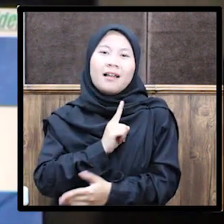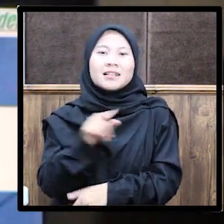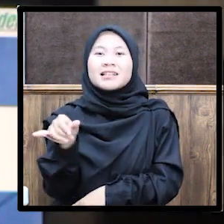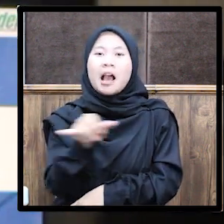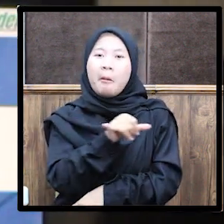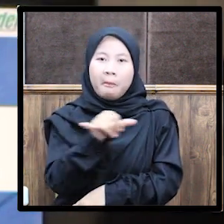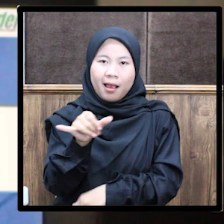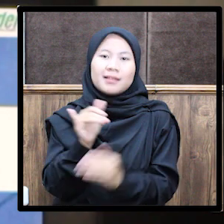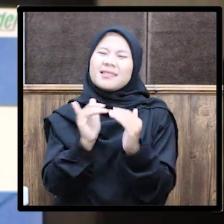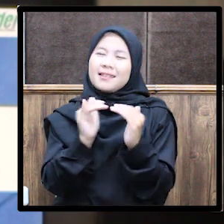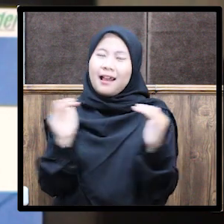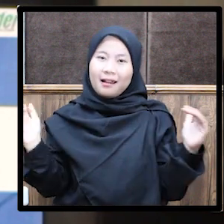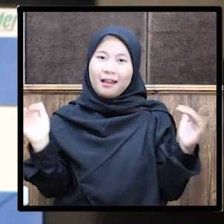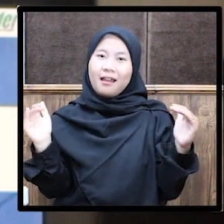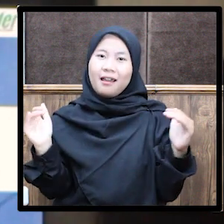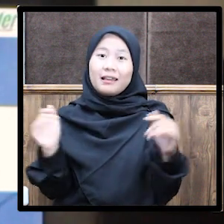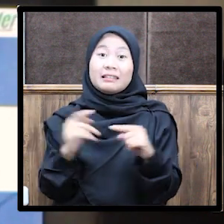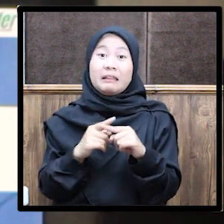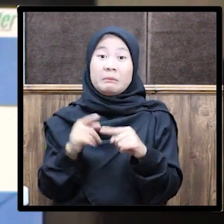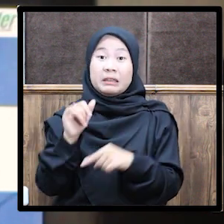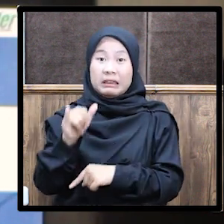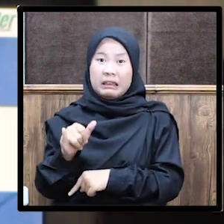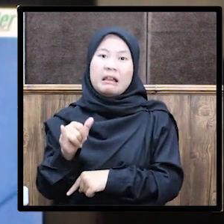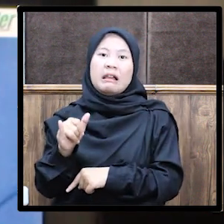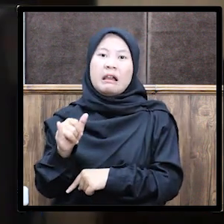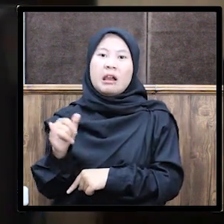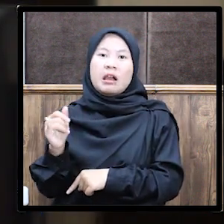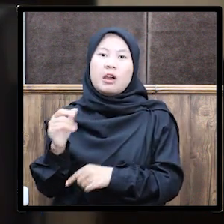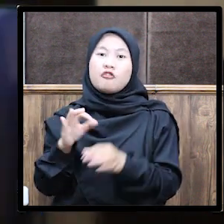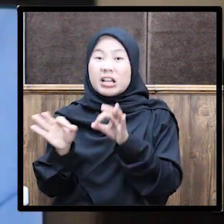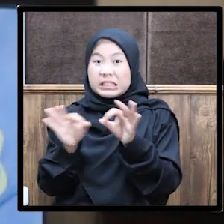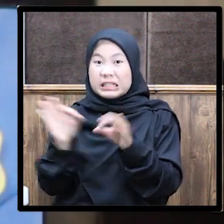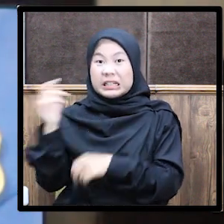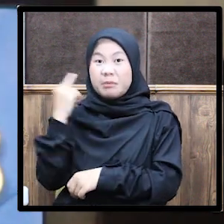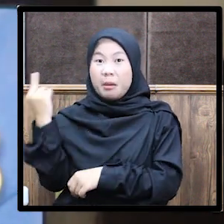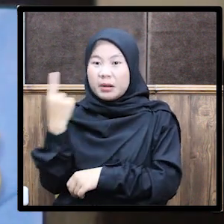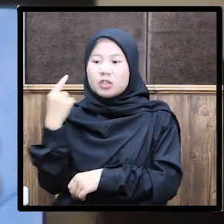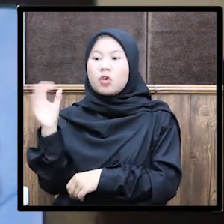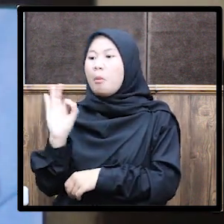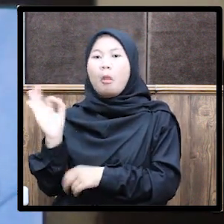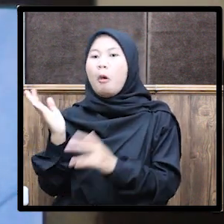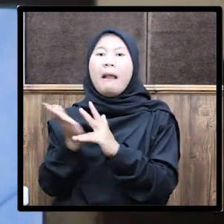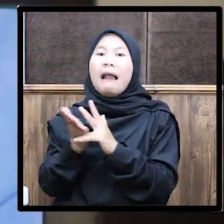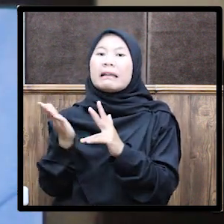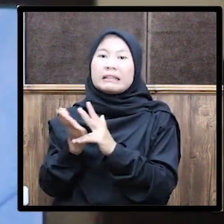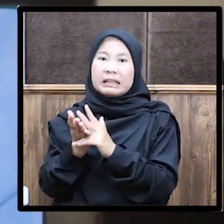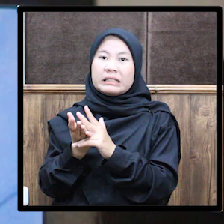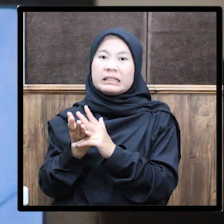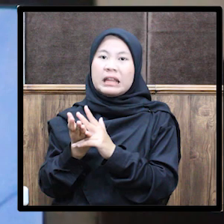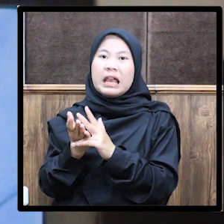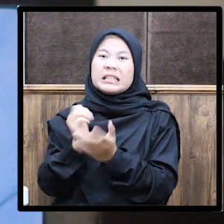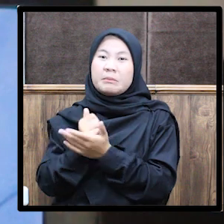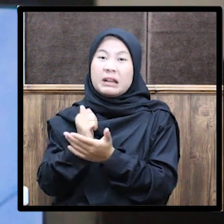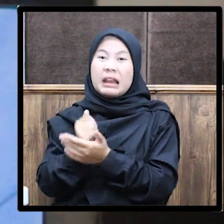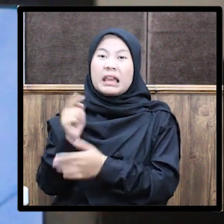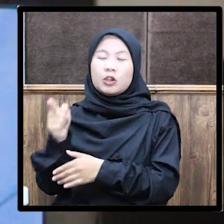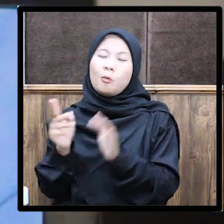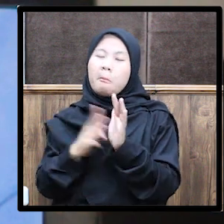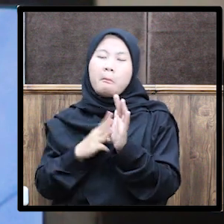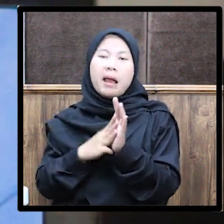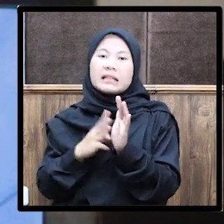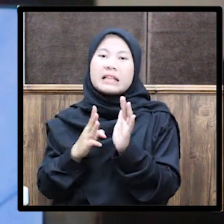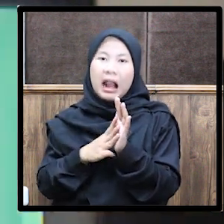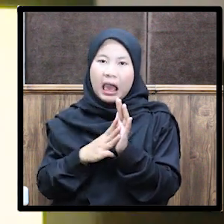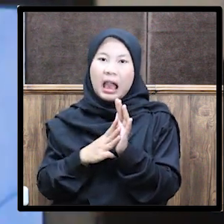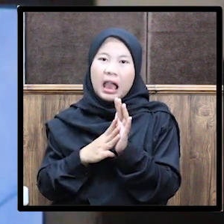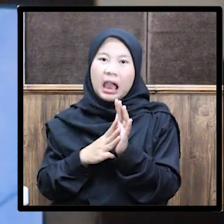harus menyadari ya bahwa fasilitas publik khususnya kan juga belum semuanya akses. Itu yang kemudian juga jadi masih jadi persoalan